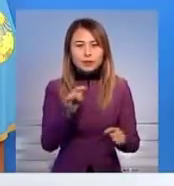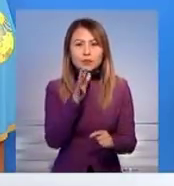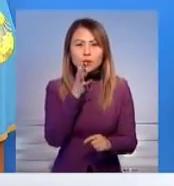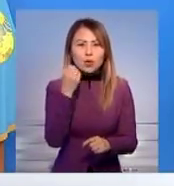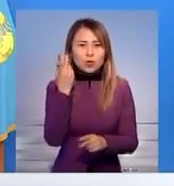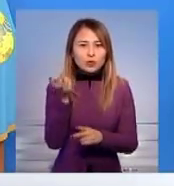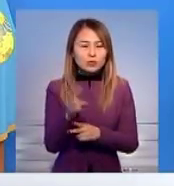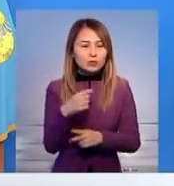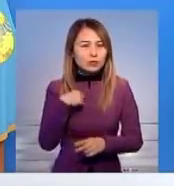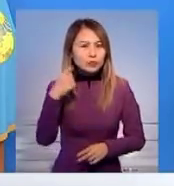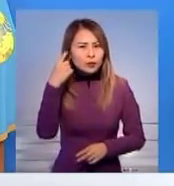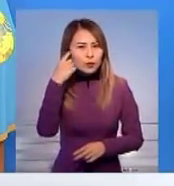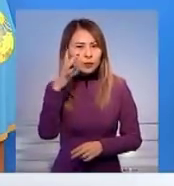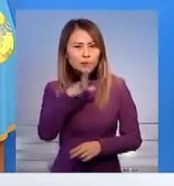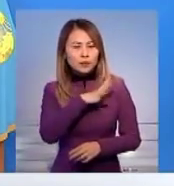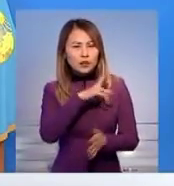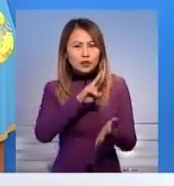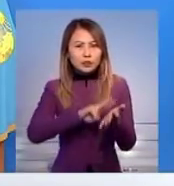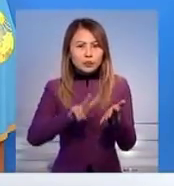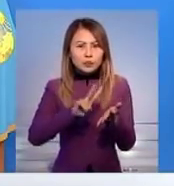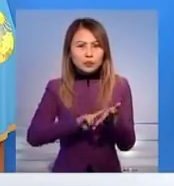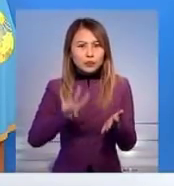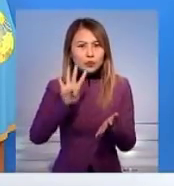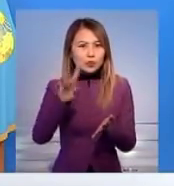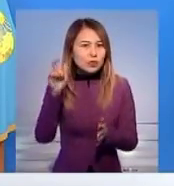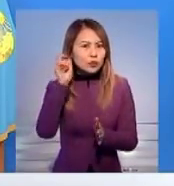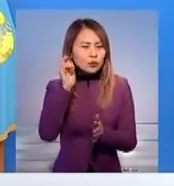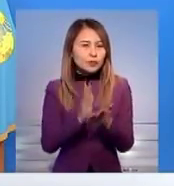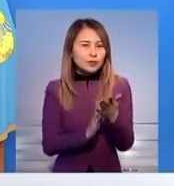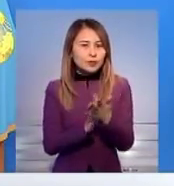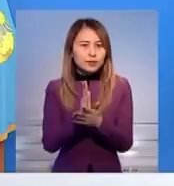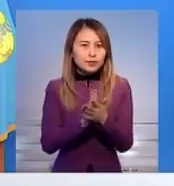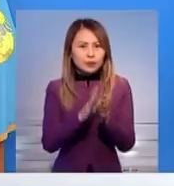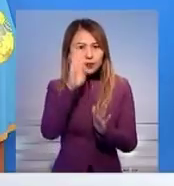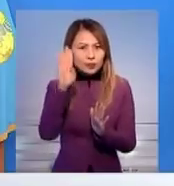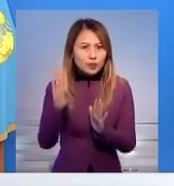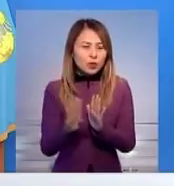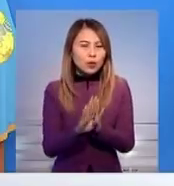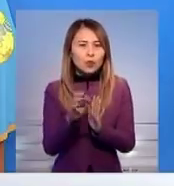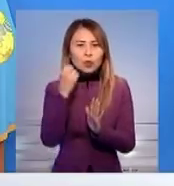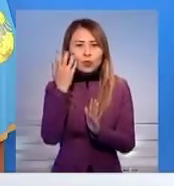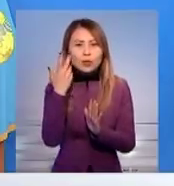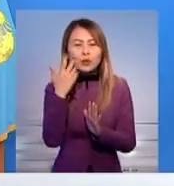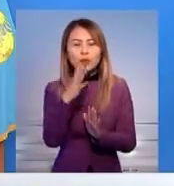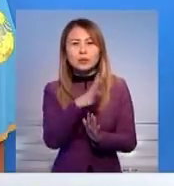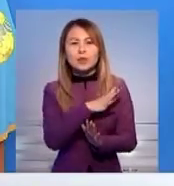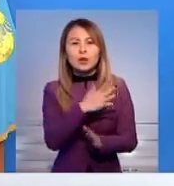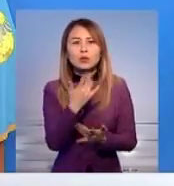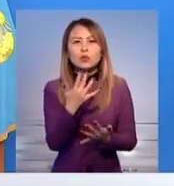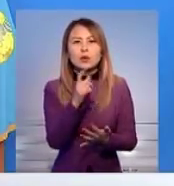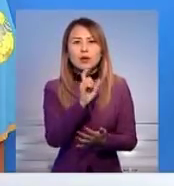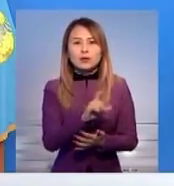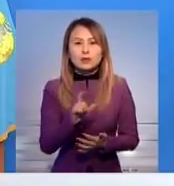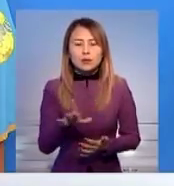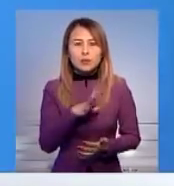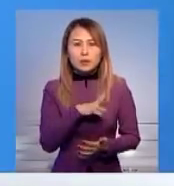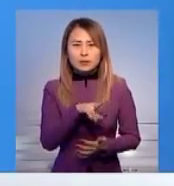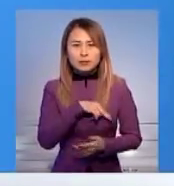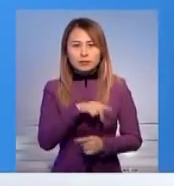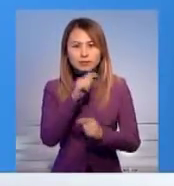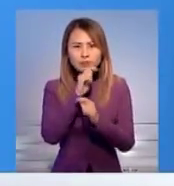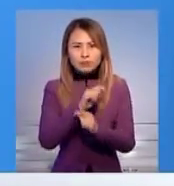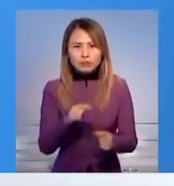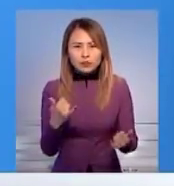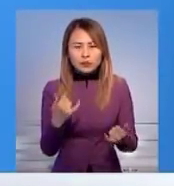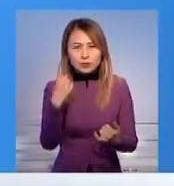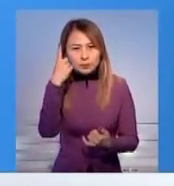жатқанда ойландым, 74 жыл Совет одағының астында болғанда қай адамға генерал тапсырылды. Бүгін